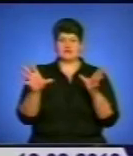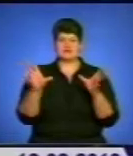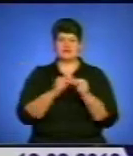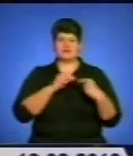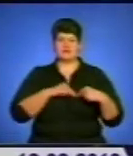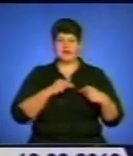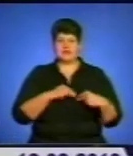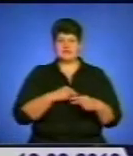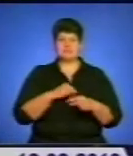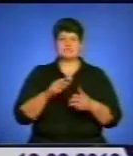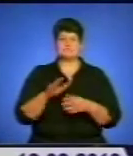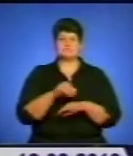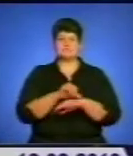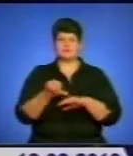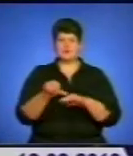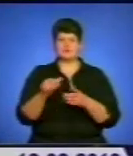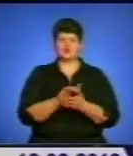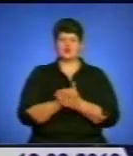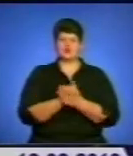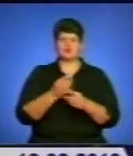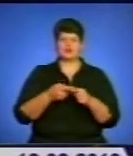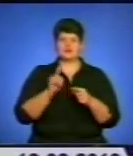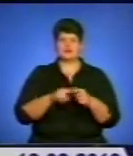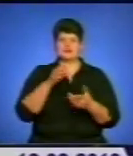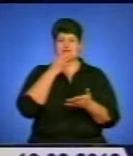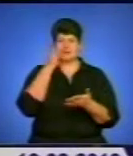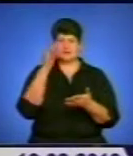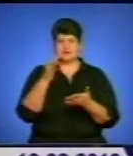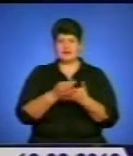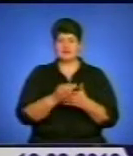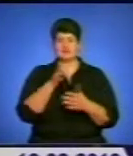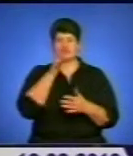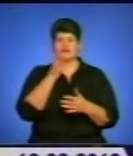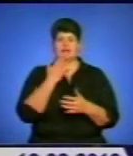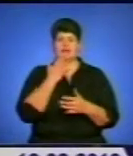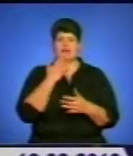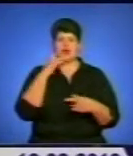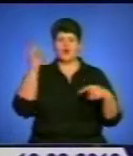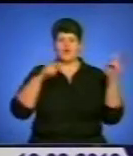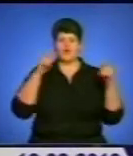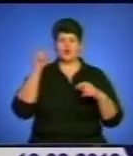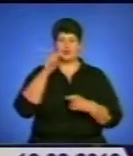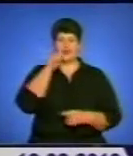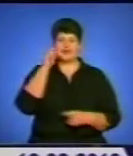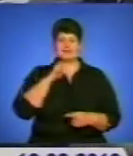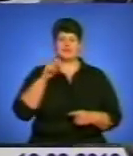це заявив міністр закордонних справ Леонід Кожара під час національного форуму «Україна-2013».